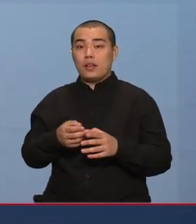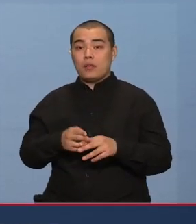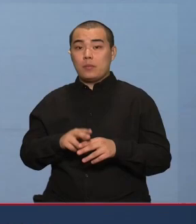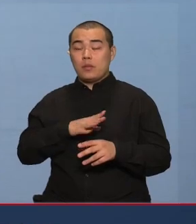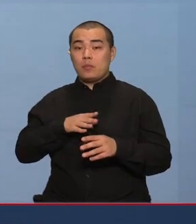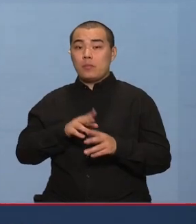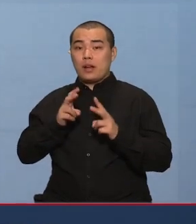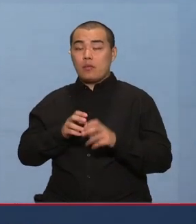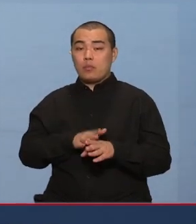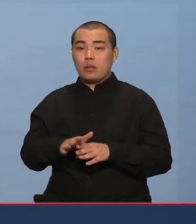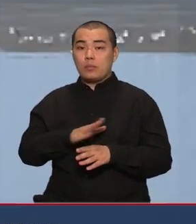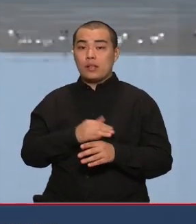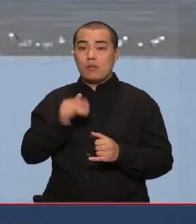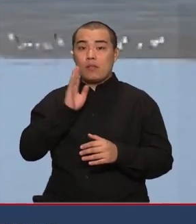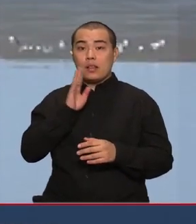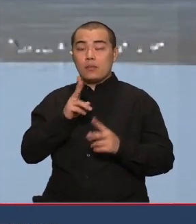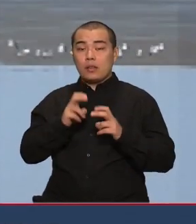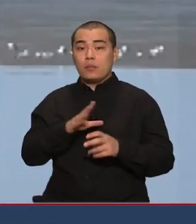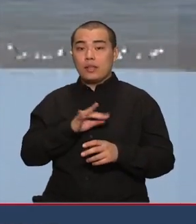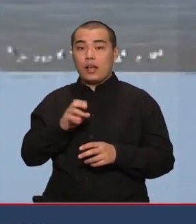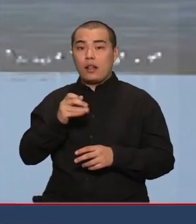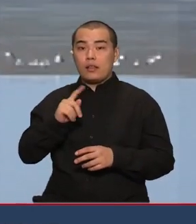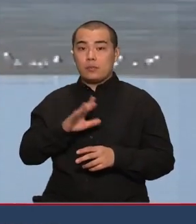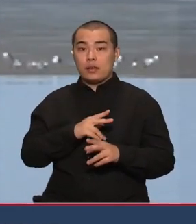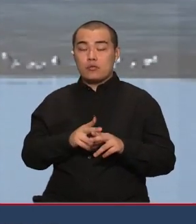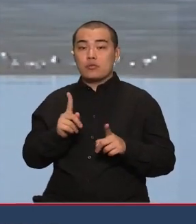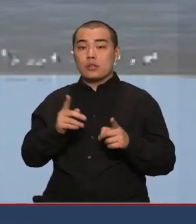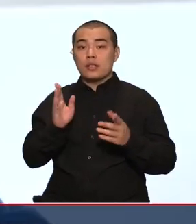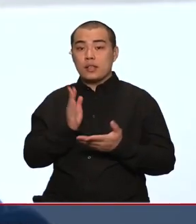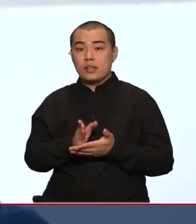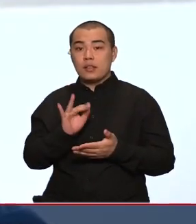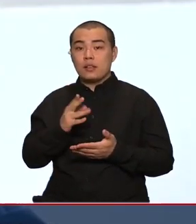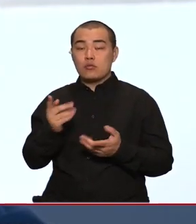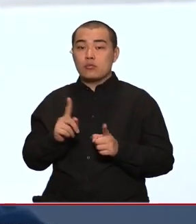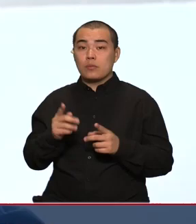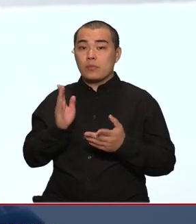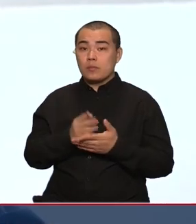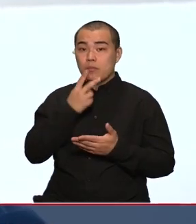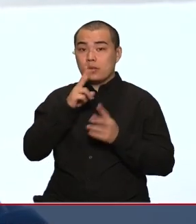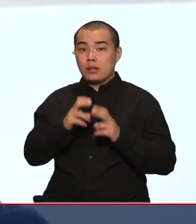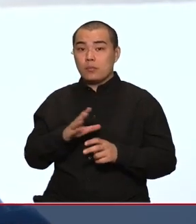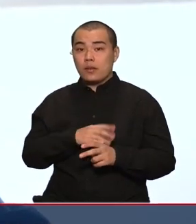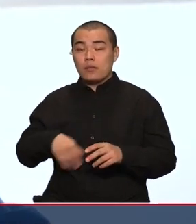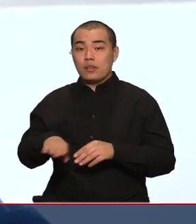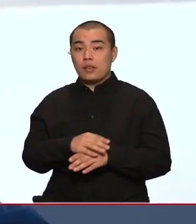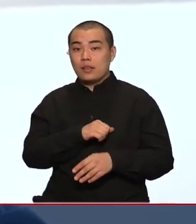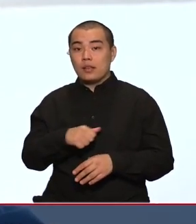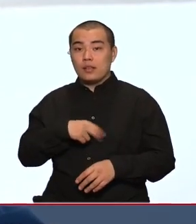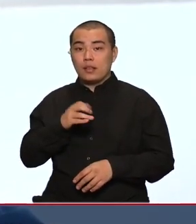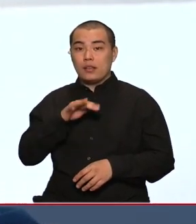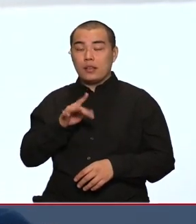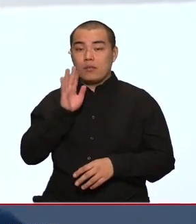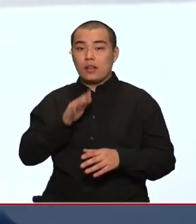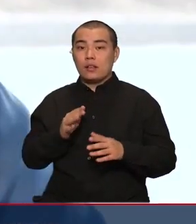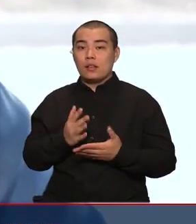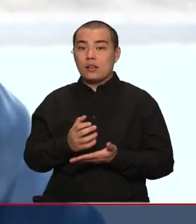его полностью. Взяли состав воды, сделали анализ, что есть на дне, какие есть иловые отложения. При всем этом у нас Кингирское